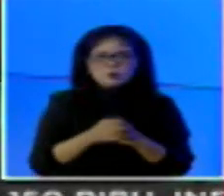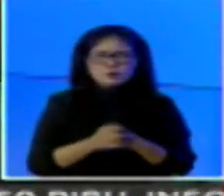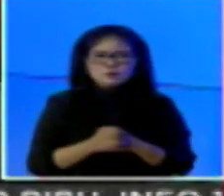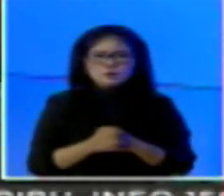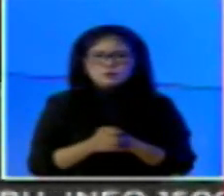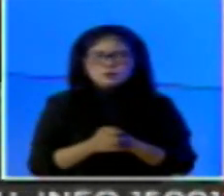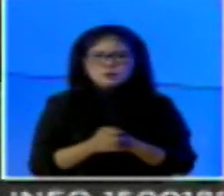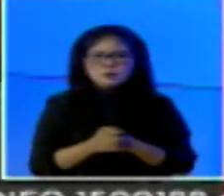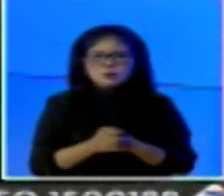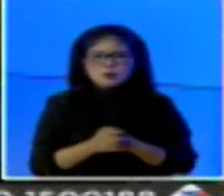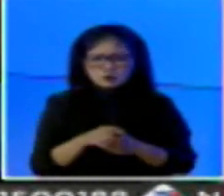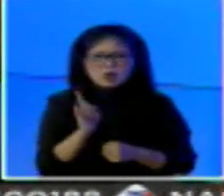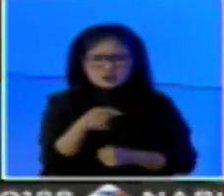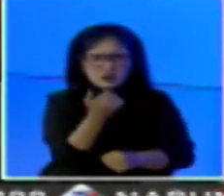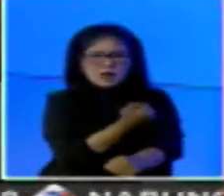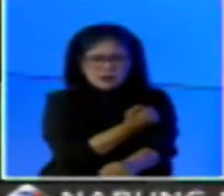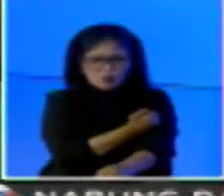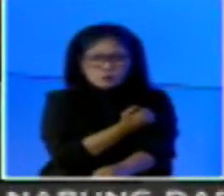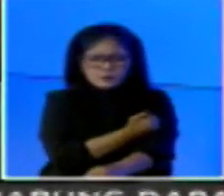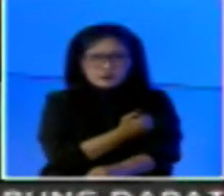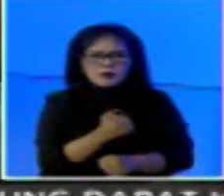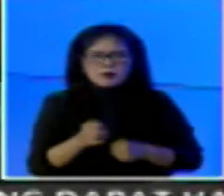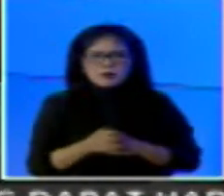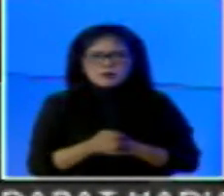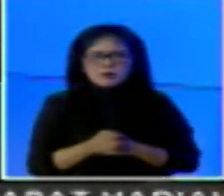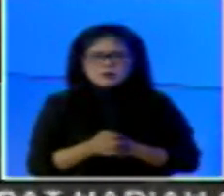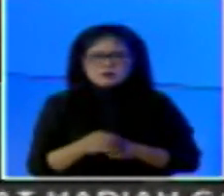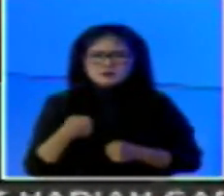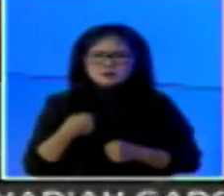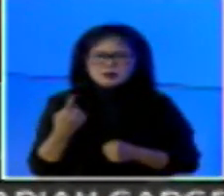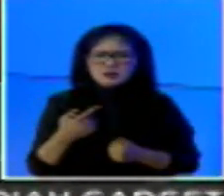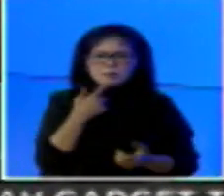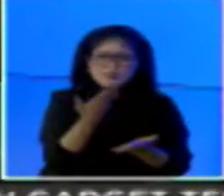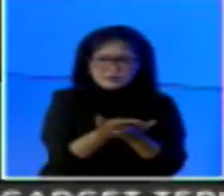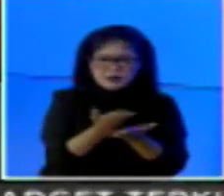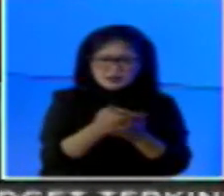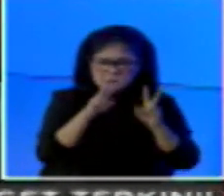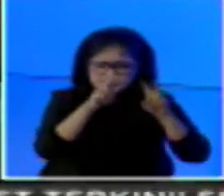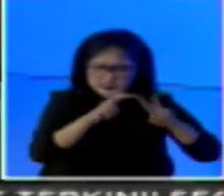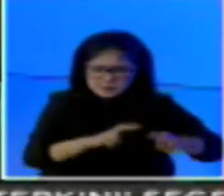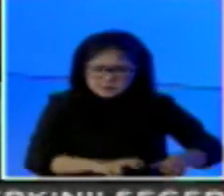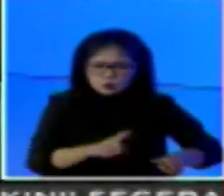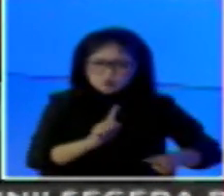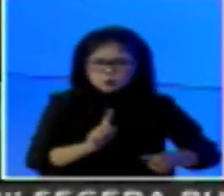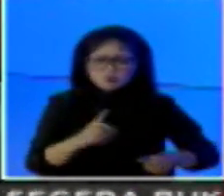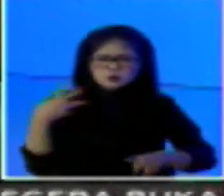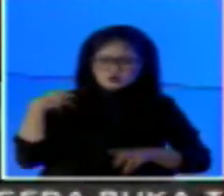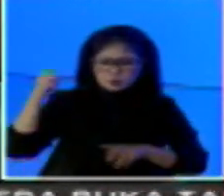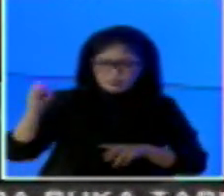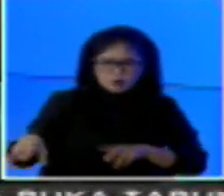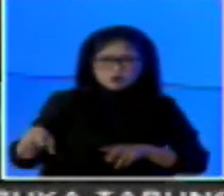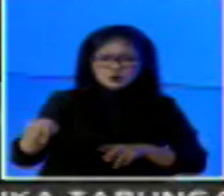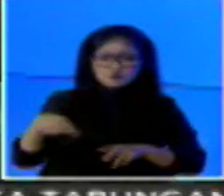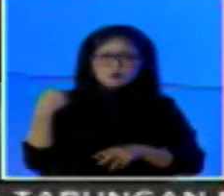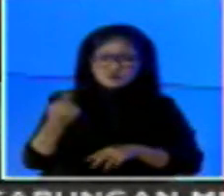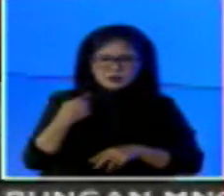Ya, terkait dengan narkoba, makanya saya perintahkan dilakukan pemeriksaan terhadap yang bersangkutan, kemudian jabatannya kita copot, dan kita akan lakukan